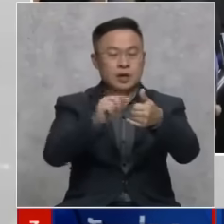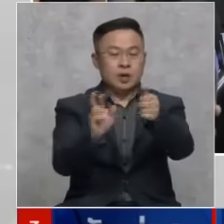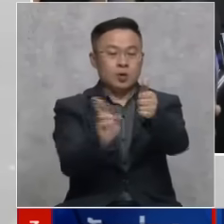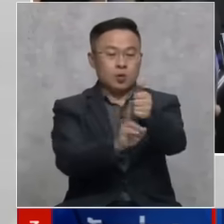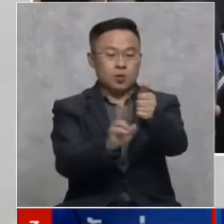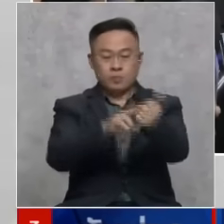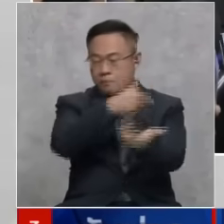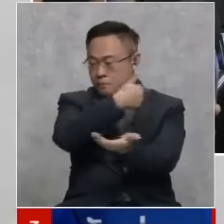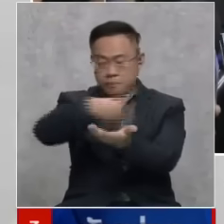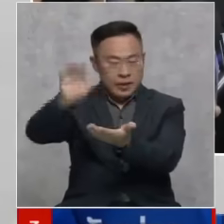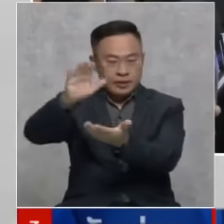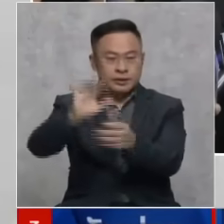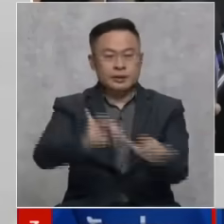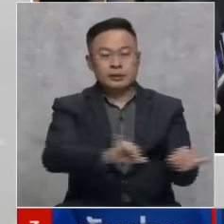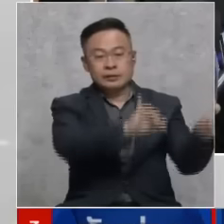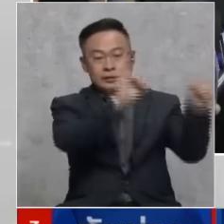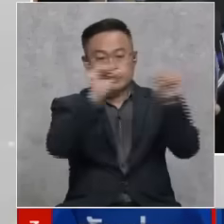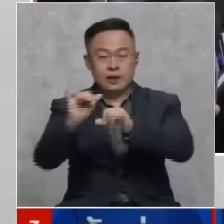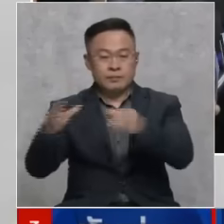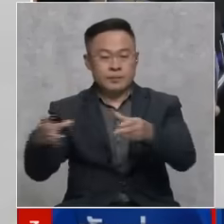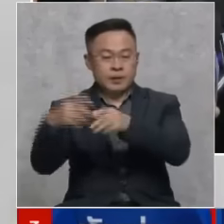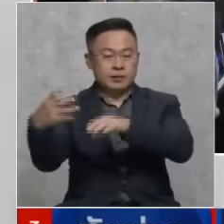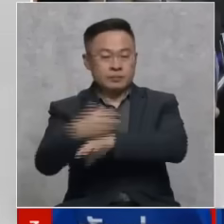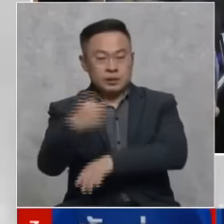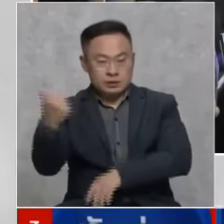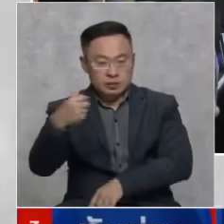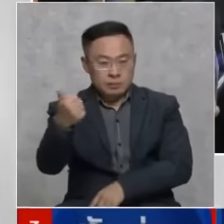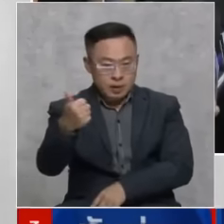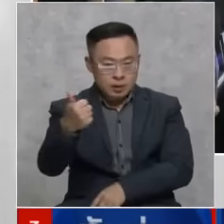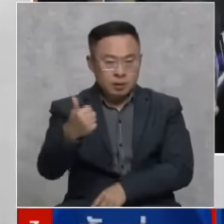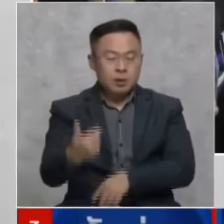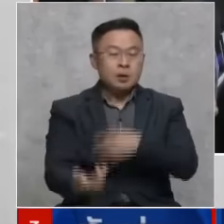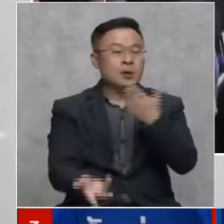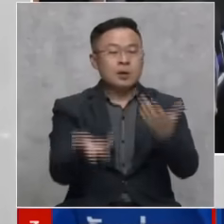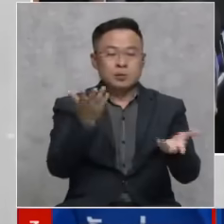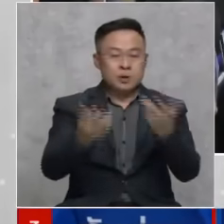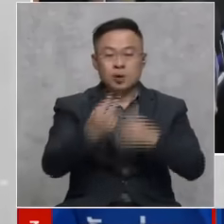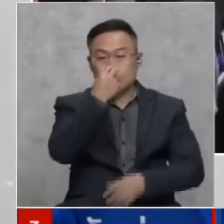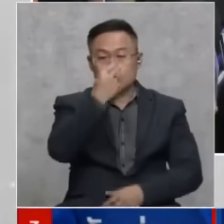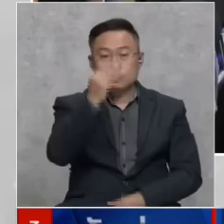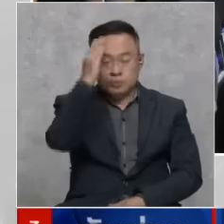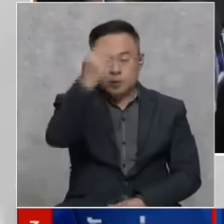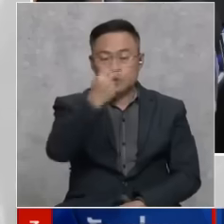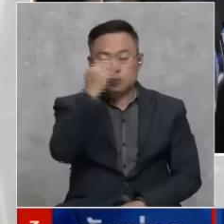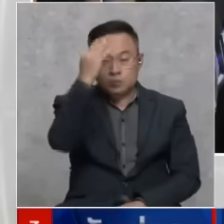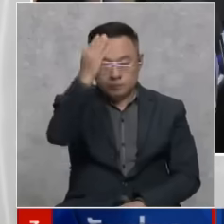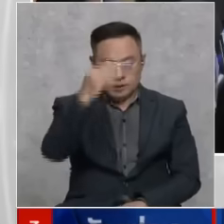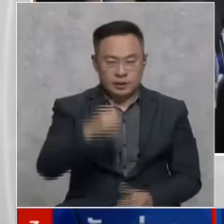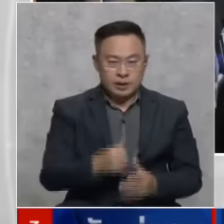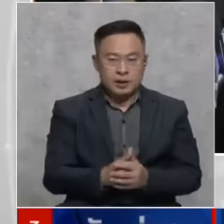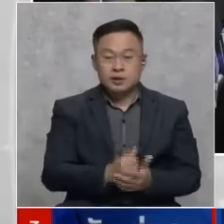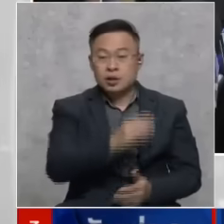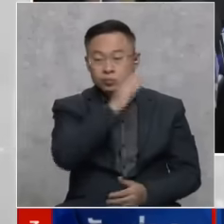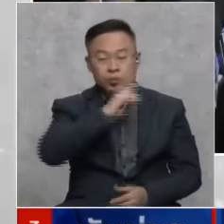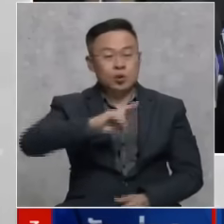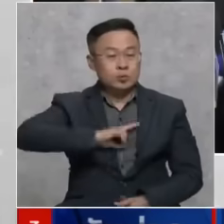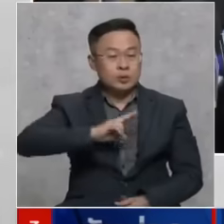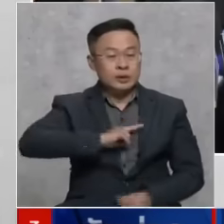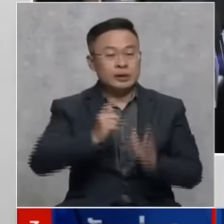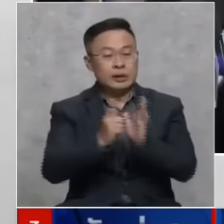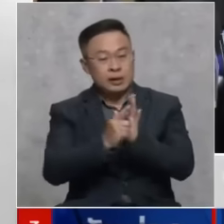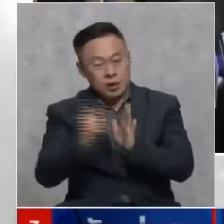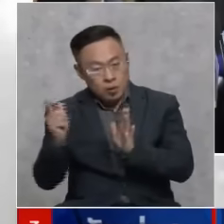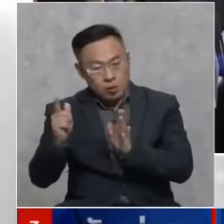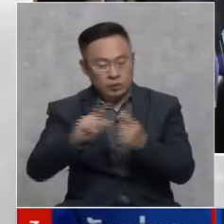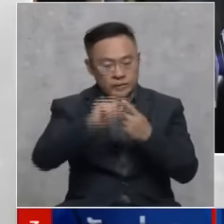าวไกลเพื่อให้หมออ๋องไปสังกัดพรรคอื่นคุณณัฐชาบอกทุกอย่างมันเป็นไปได้หมดแหละไม่ว่าคุณปฏิพัฒน์จะลาออกหรือจะถูกขับออกจ